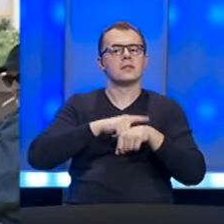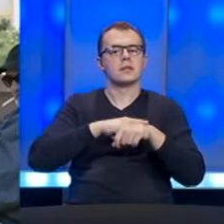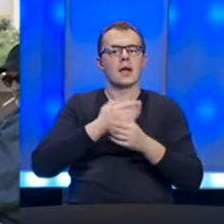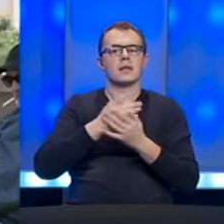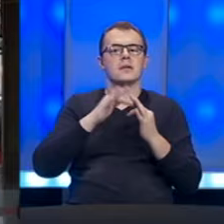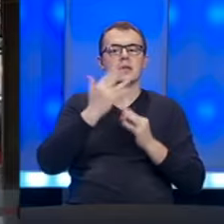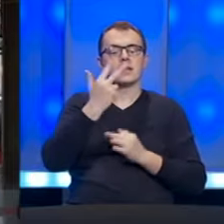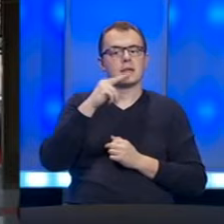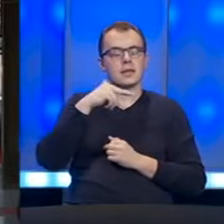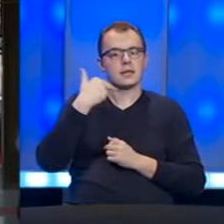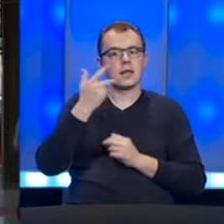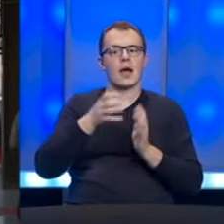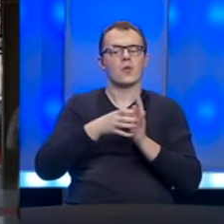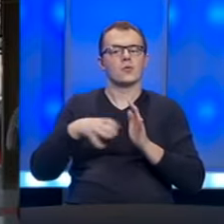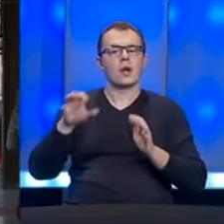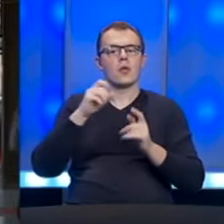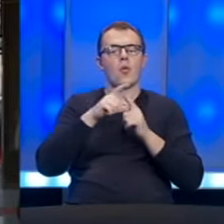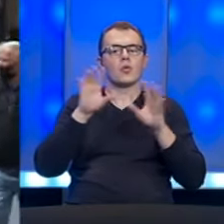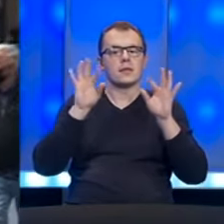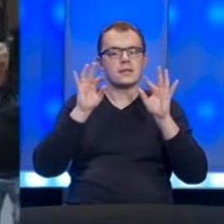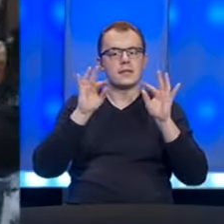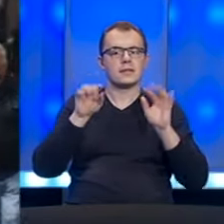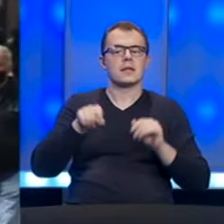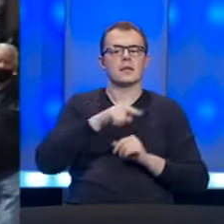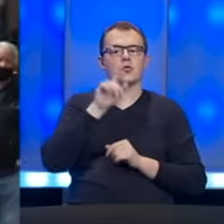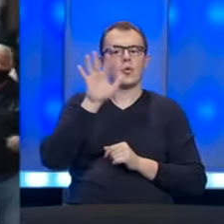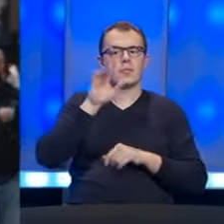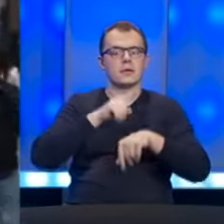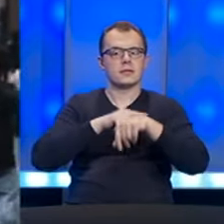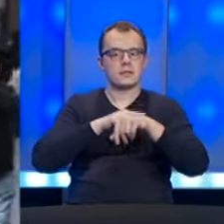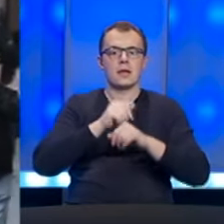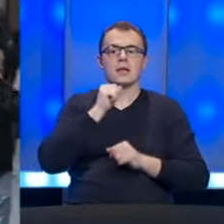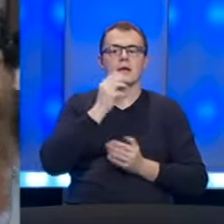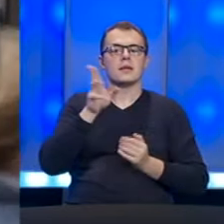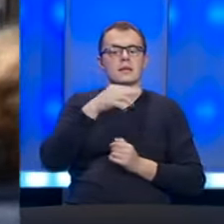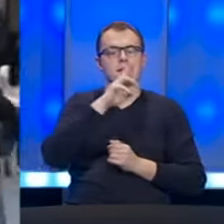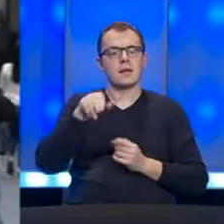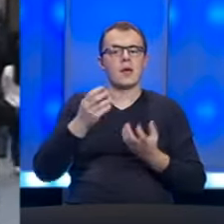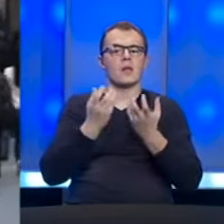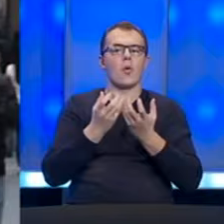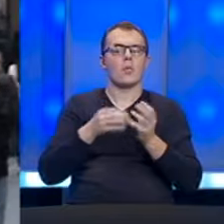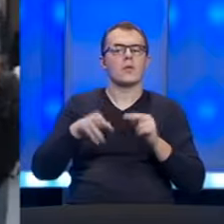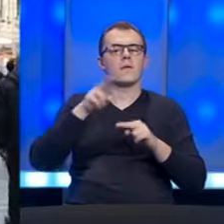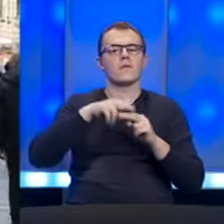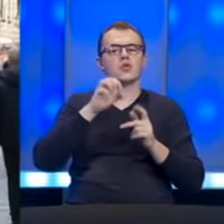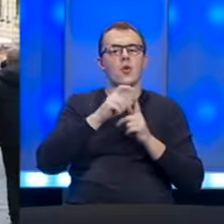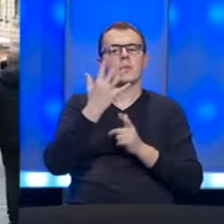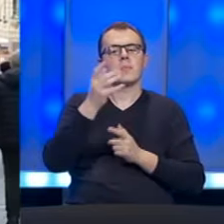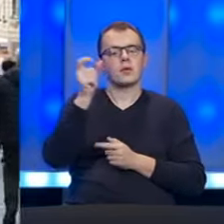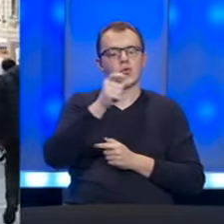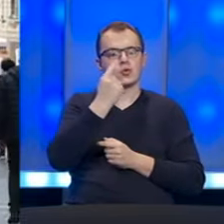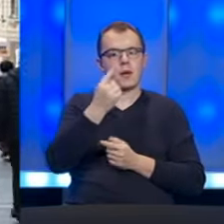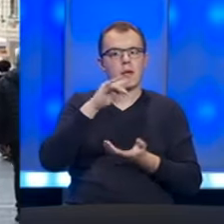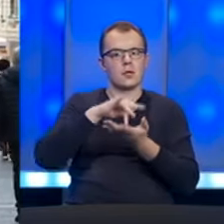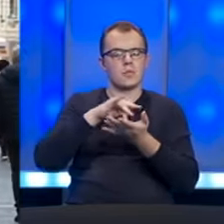za 3 dana u trajanju od 22 sata do 5 sati, te je zabranjeno okupljanje više od 5 osoba na jednom